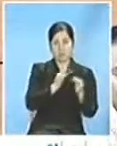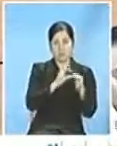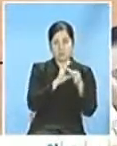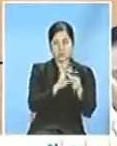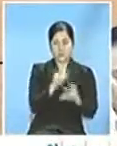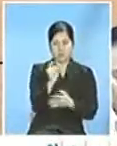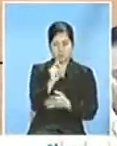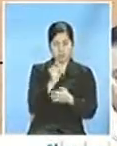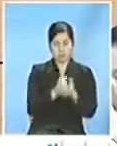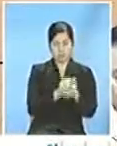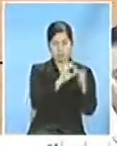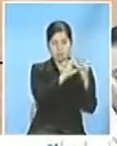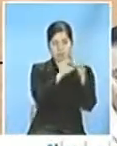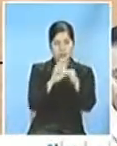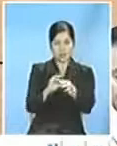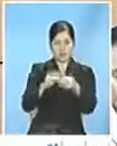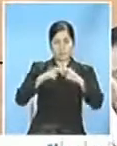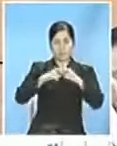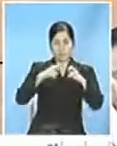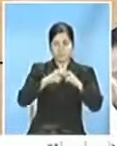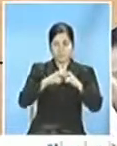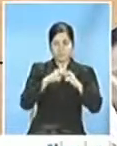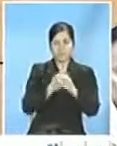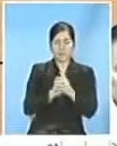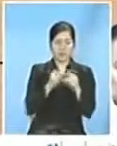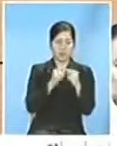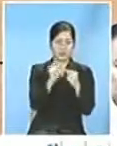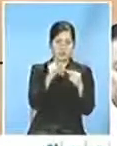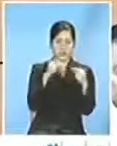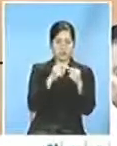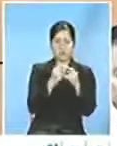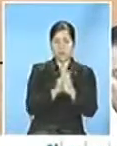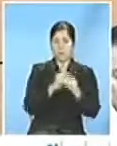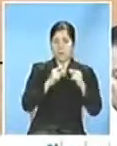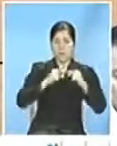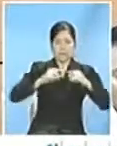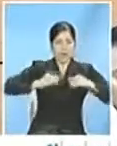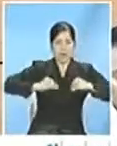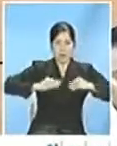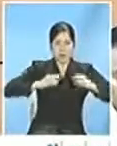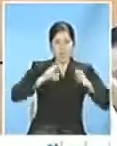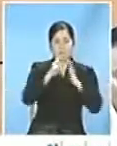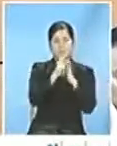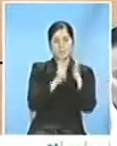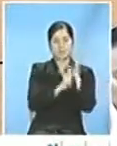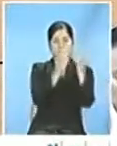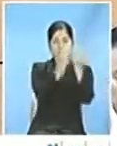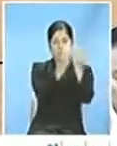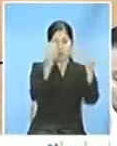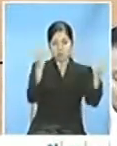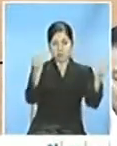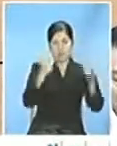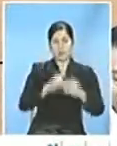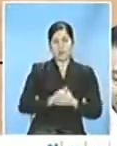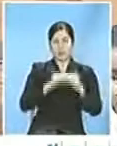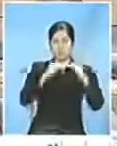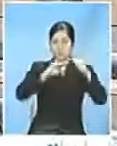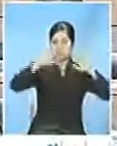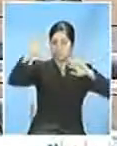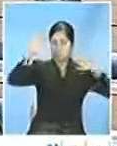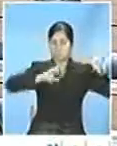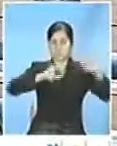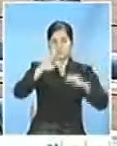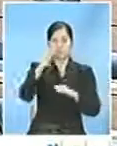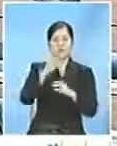สืบเนื่องของสถานการณ์ที่ไม่เคารพความเป็นประชาธิปไตยพูดถึงการดำเนินการของผู้เข้าร่วมชุม